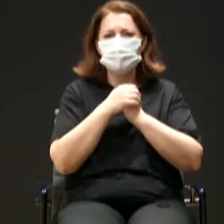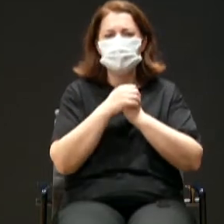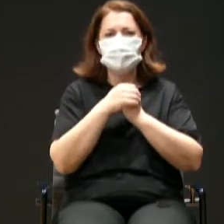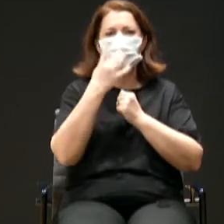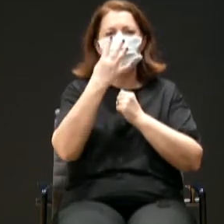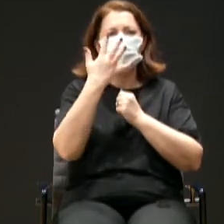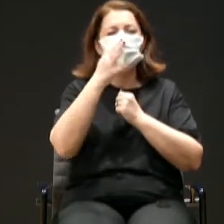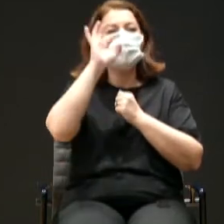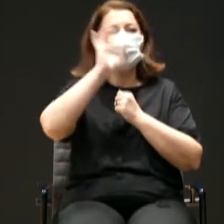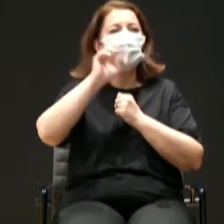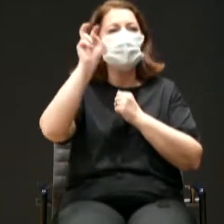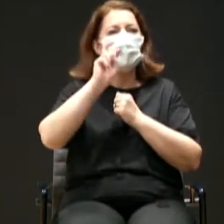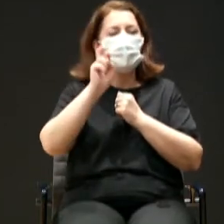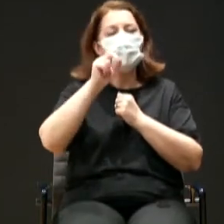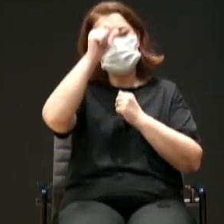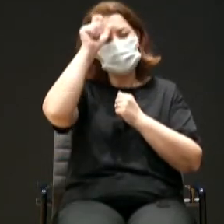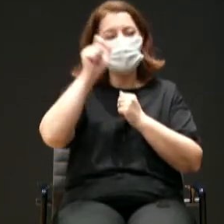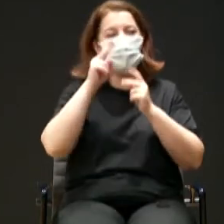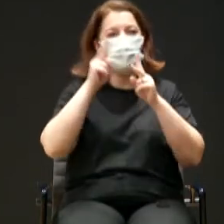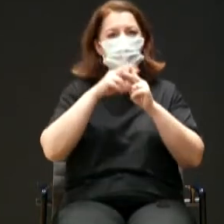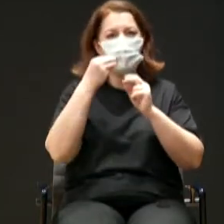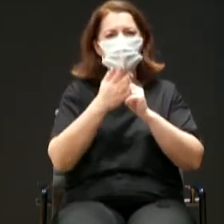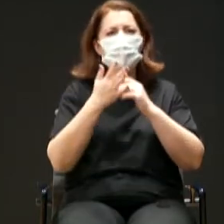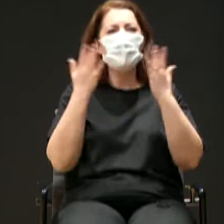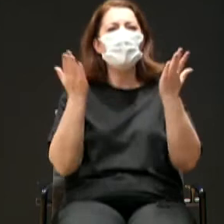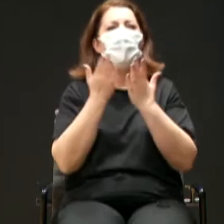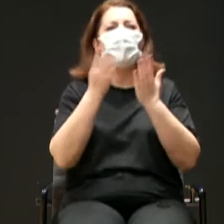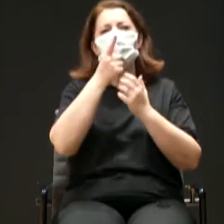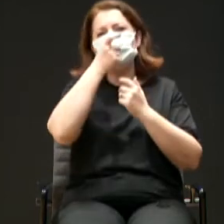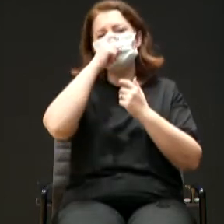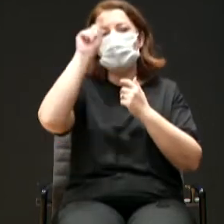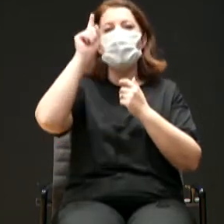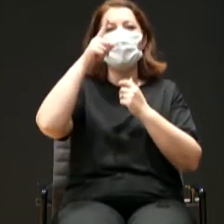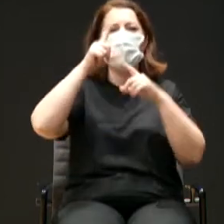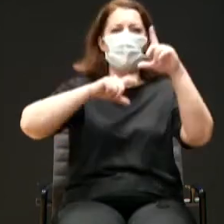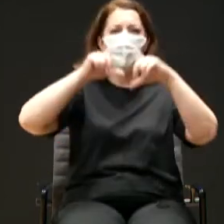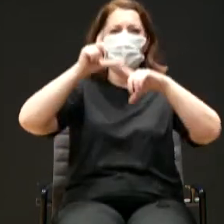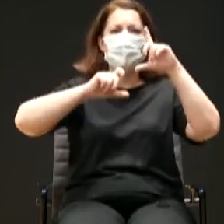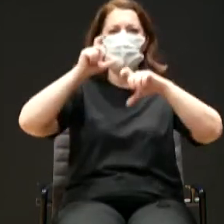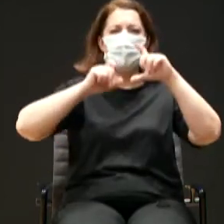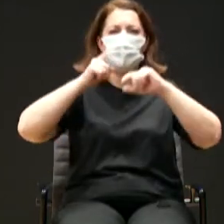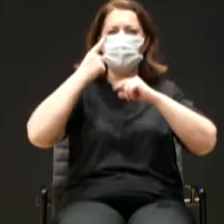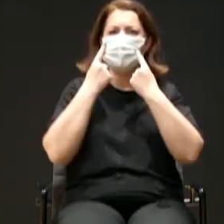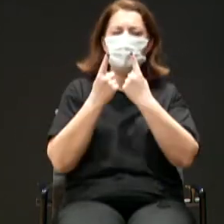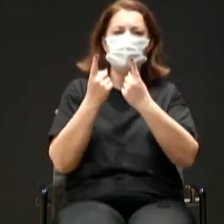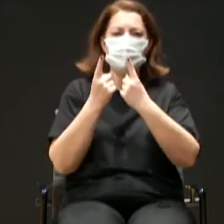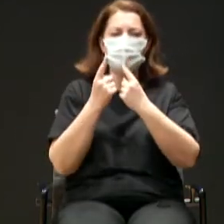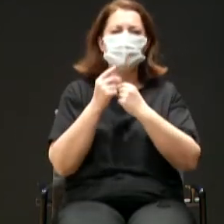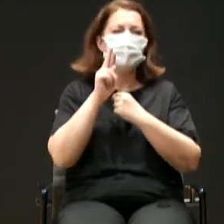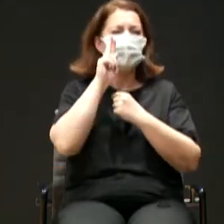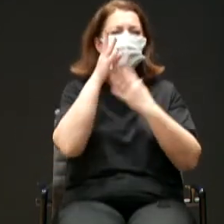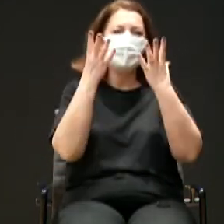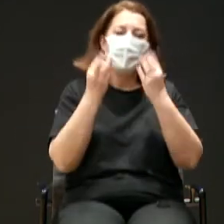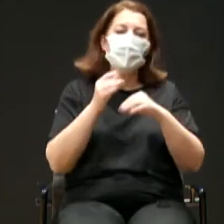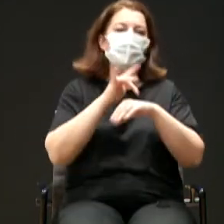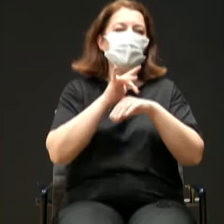4-5 milyar dolar Türkiye'ye fatura kesti ama hala sarayda fotoğraflarını yayınlıyorlar Hariri ailesinin. Yazık ediliyor